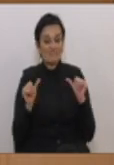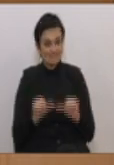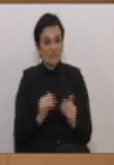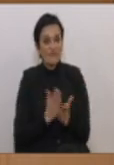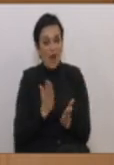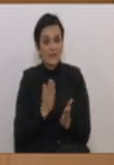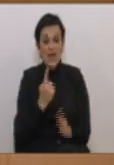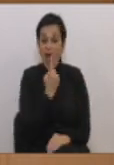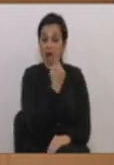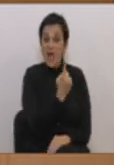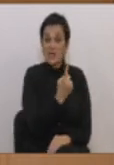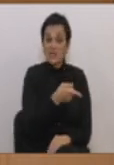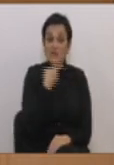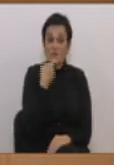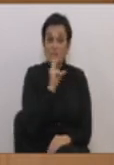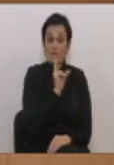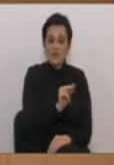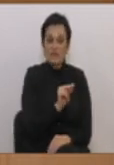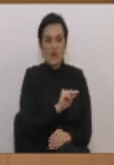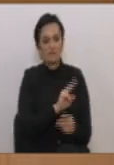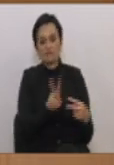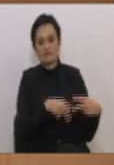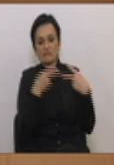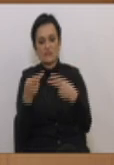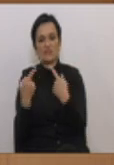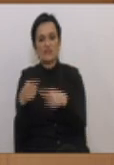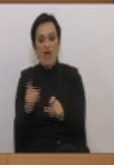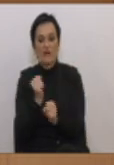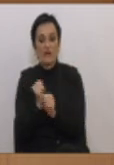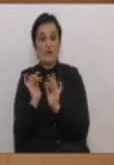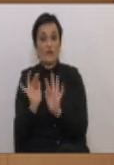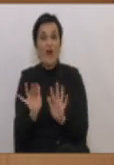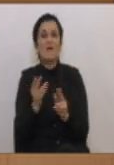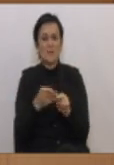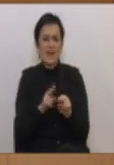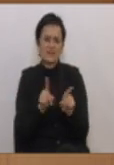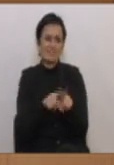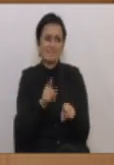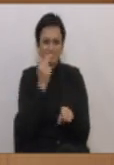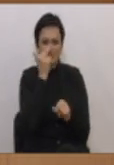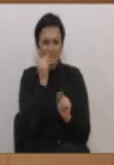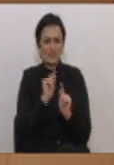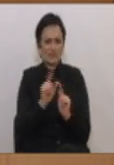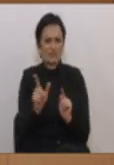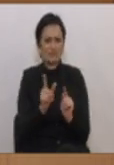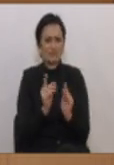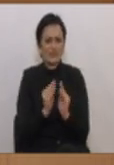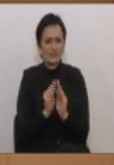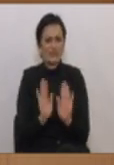erts da mere sapirispiros vaketebt. Samtsukharot rogorts es chvevia magalitad